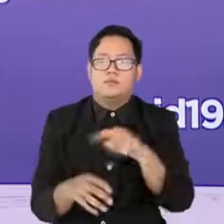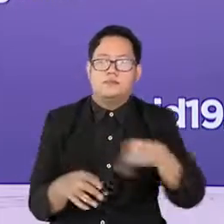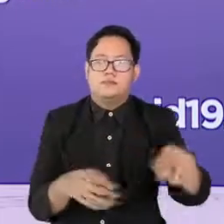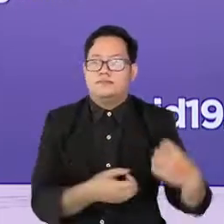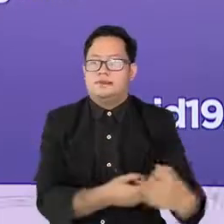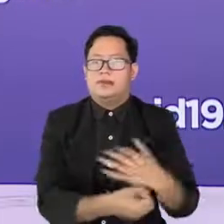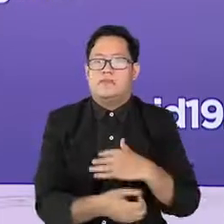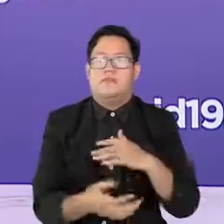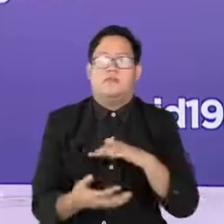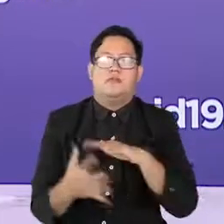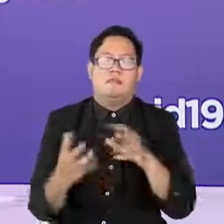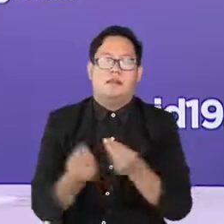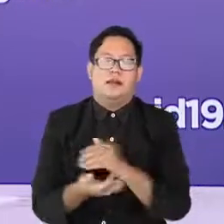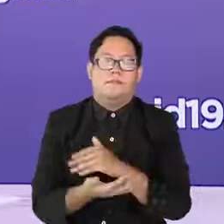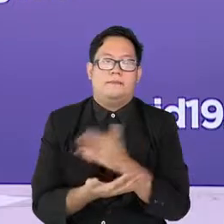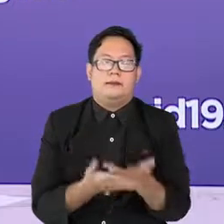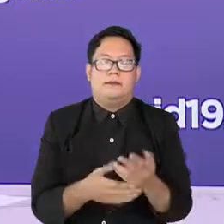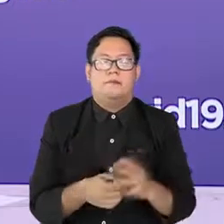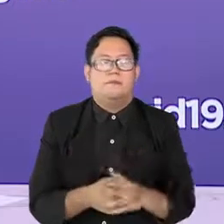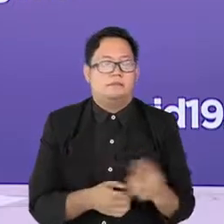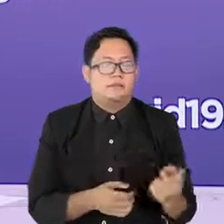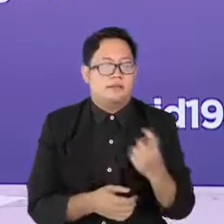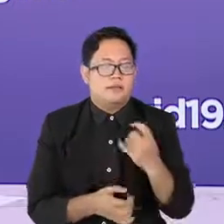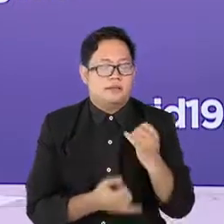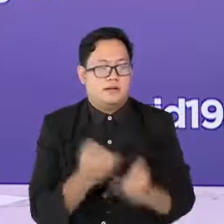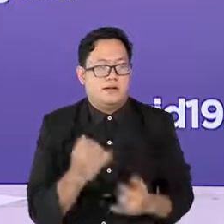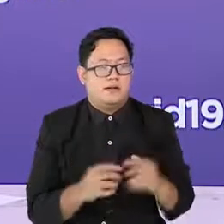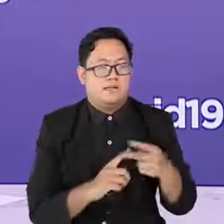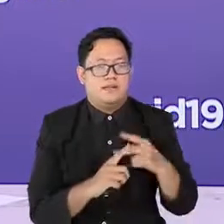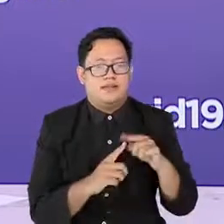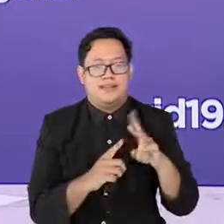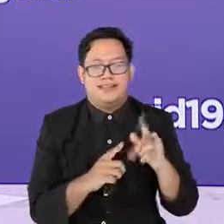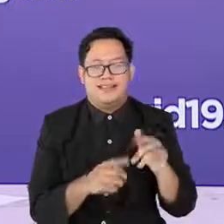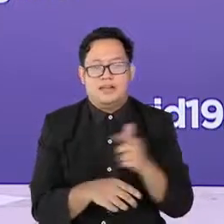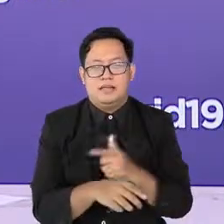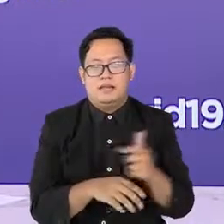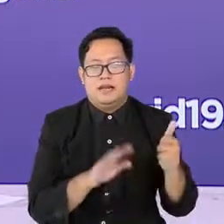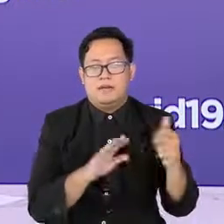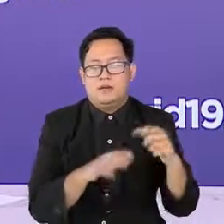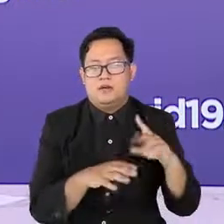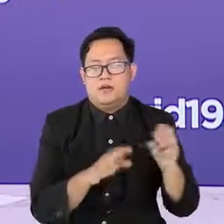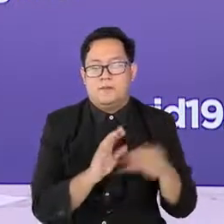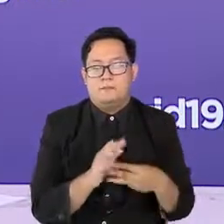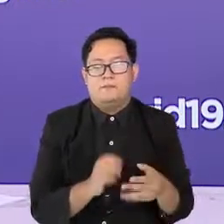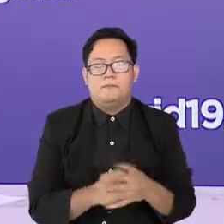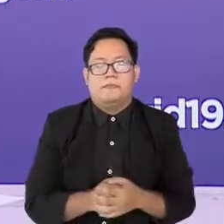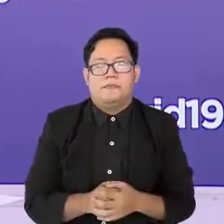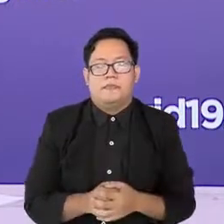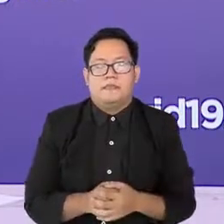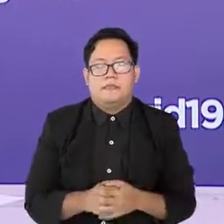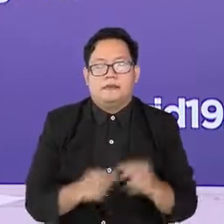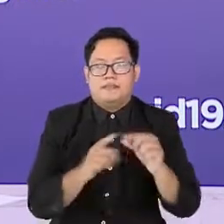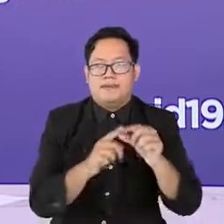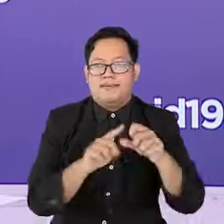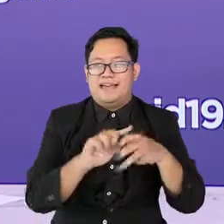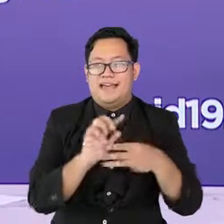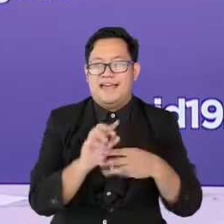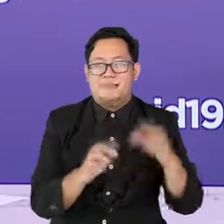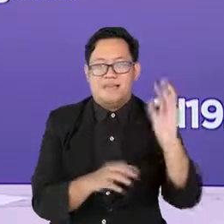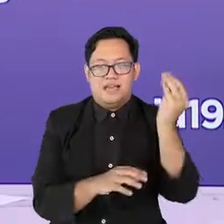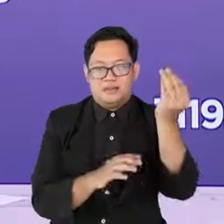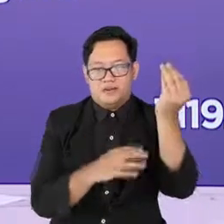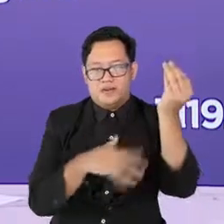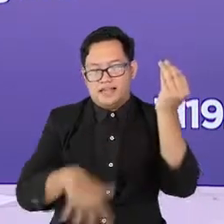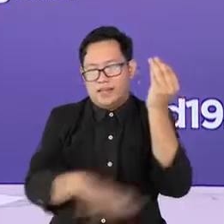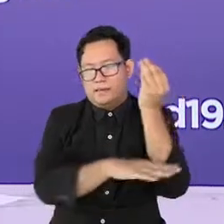pertanyaan terakhir dari Fitri liputan6.com ppkm di Jabodetabek turun ke level 3 dan